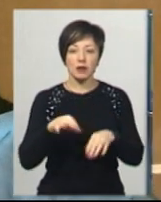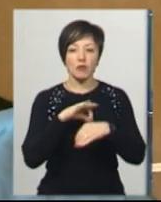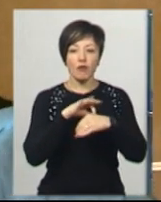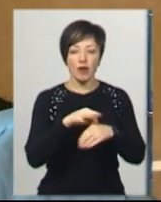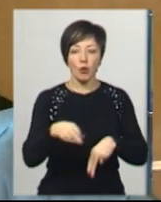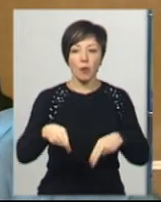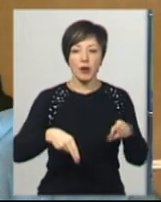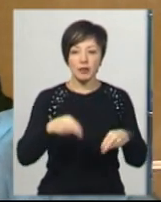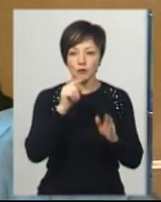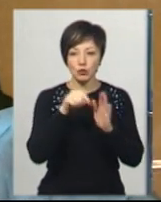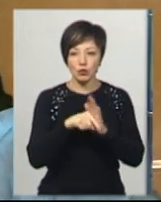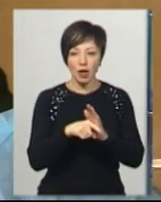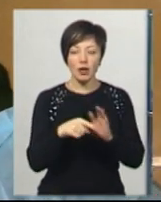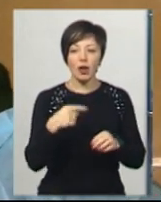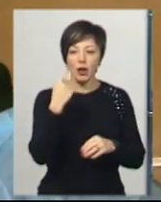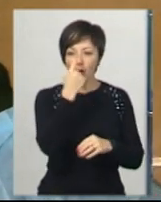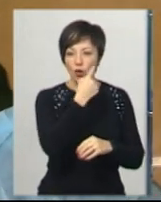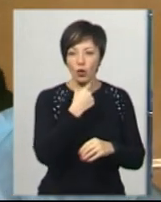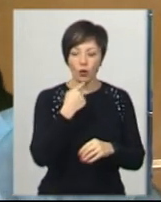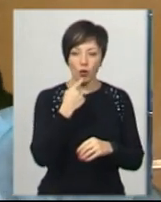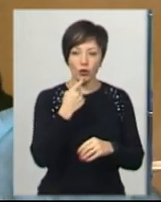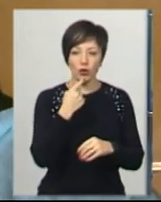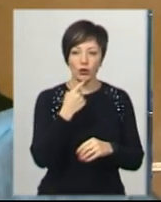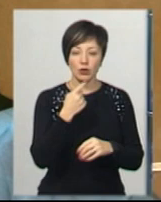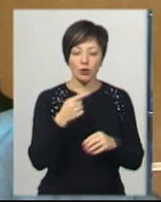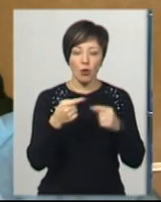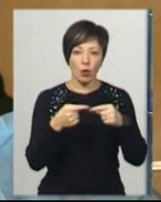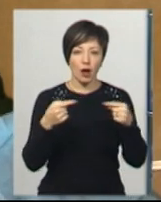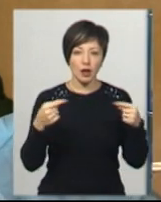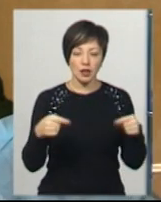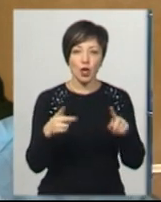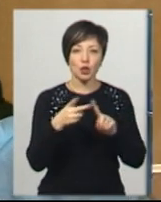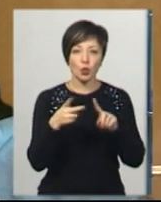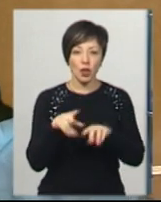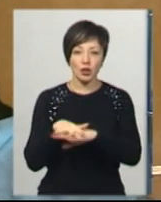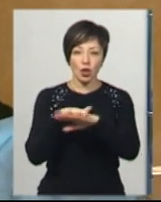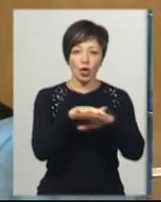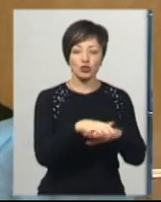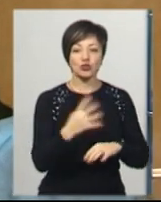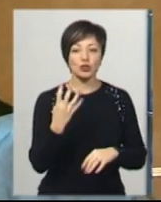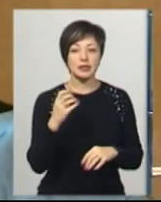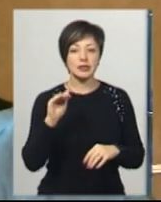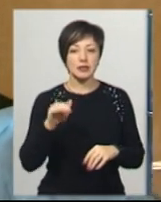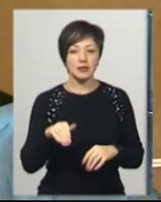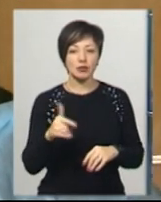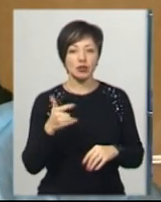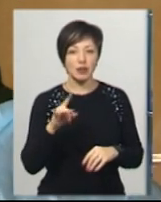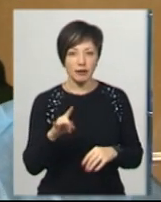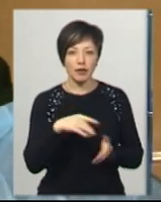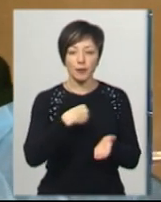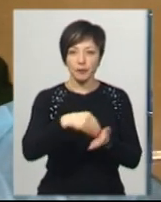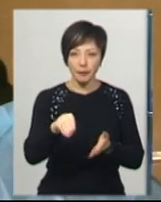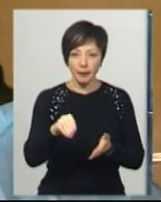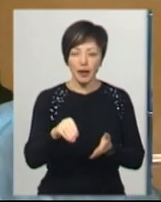проведення оперативних втручань на органах лор, на лор-органах. А також другий транш був – це 400 тисяч гривень. Ми